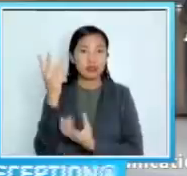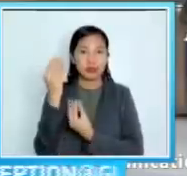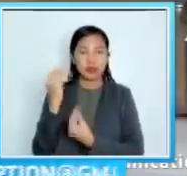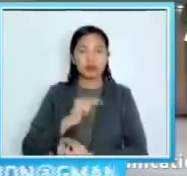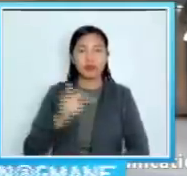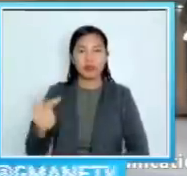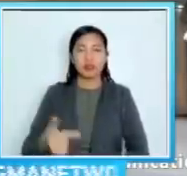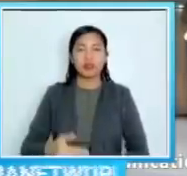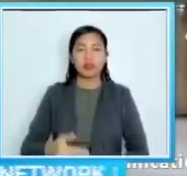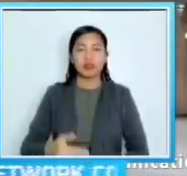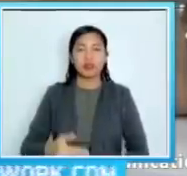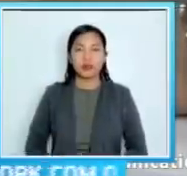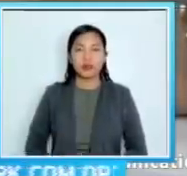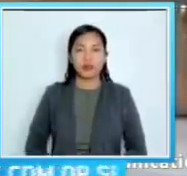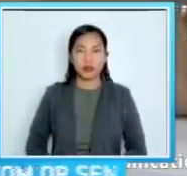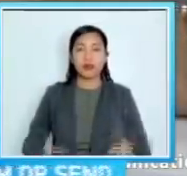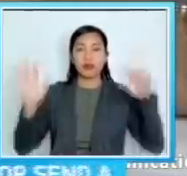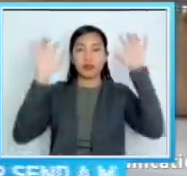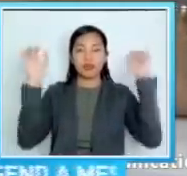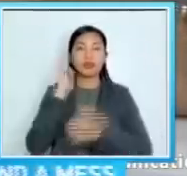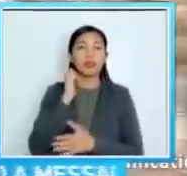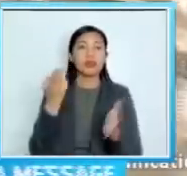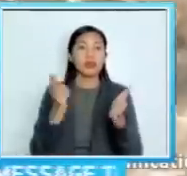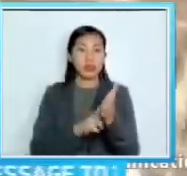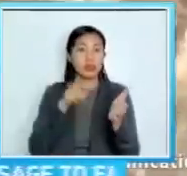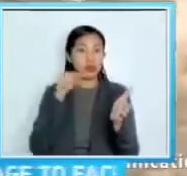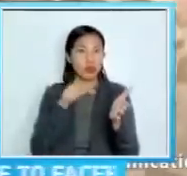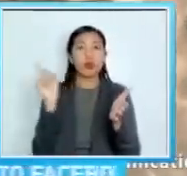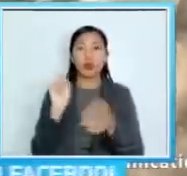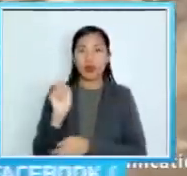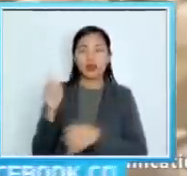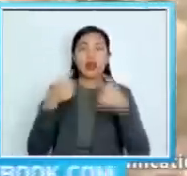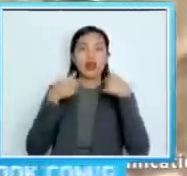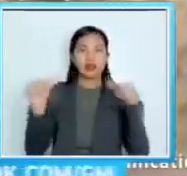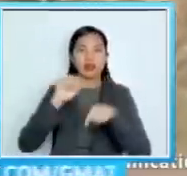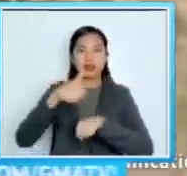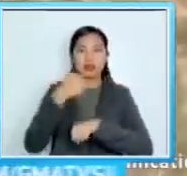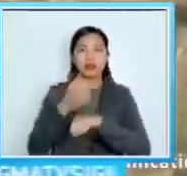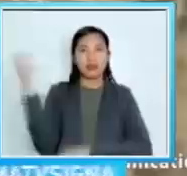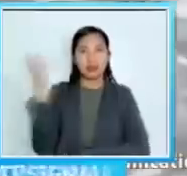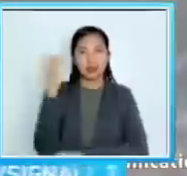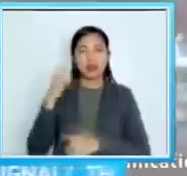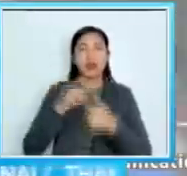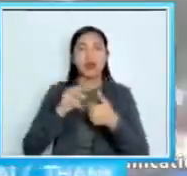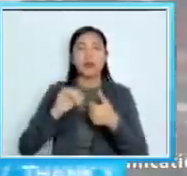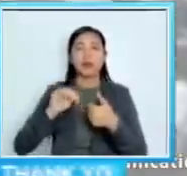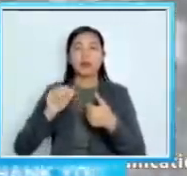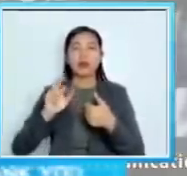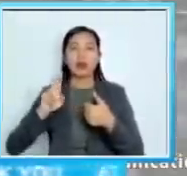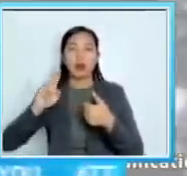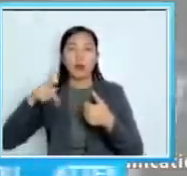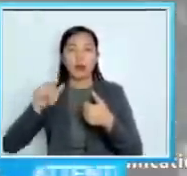Pinirmahan ni Pangulong Duterte ang proklamasyon na nagdedeklara ng State of Calamity sa Mimaropa, Western Visayas, Central Visayas, Eastern